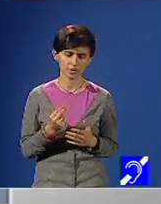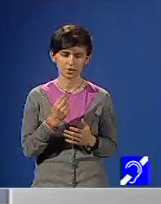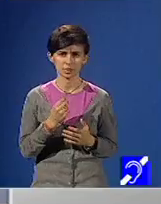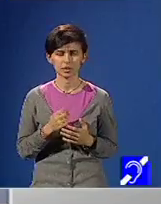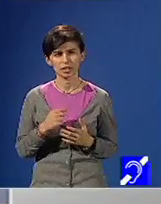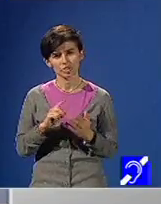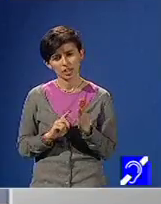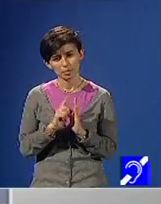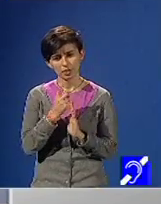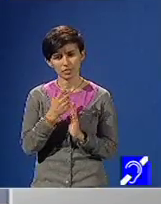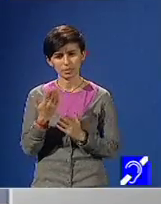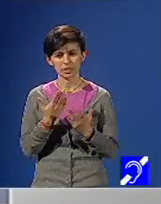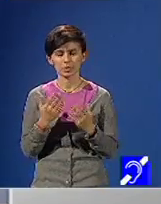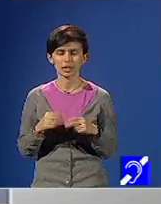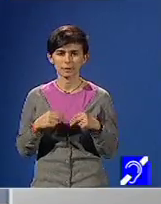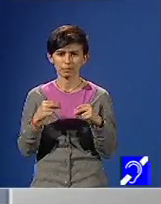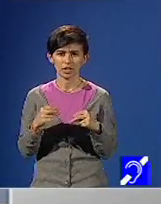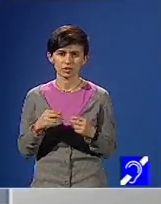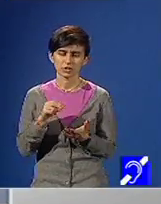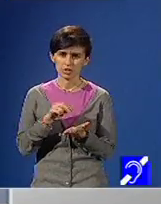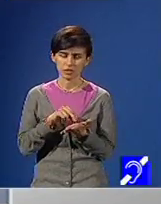știm performanța la care ajungeți voi și la care vă